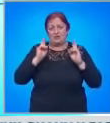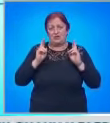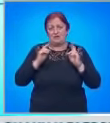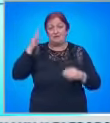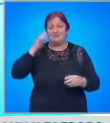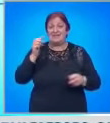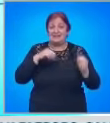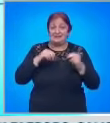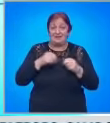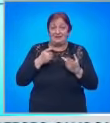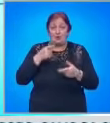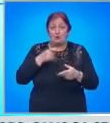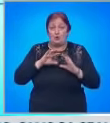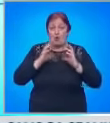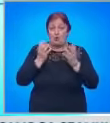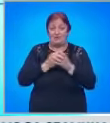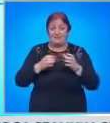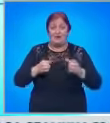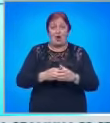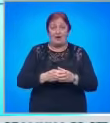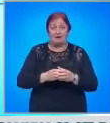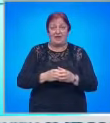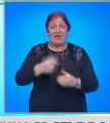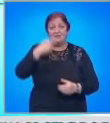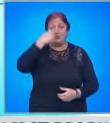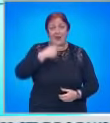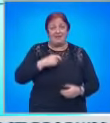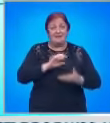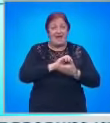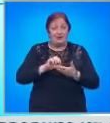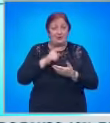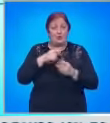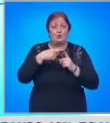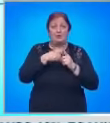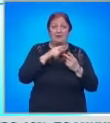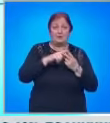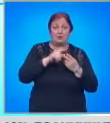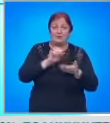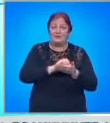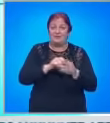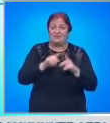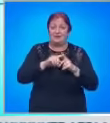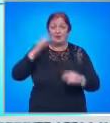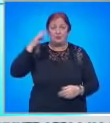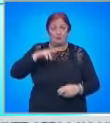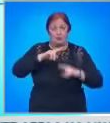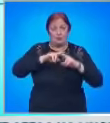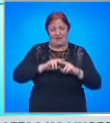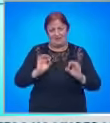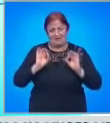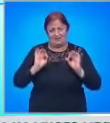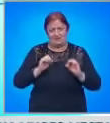с решенията на Министерския съвет, защото той е колективен орган. Индивидуалните актове, които Кирил Петков е издал като министър, остават